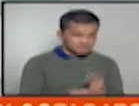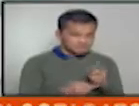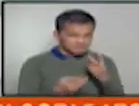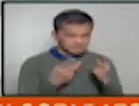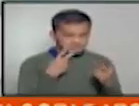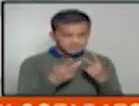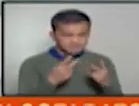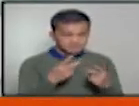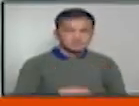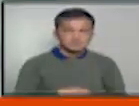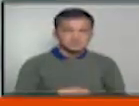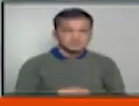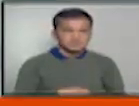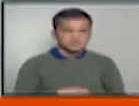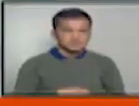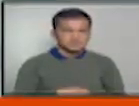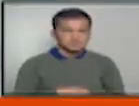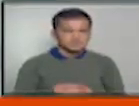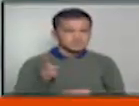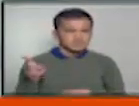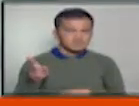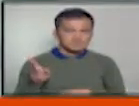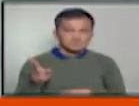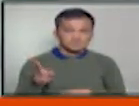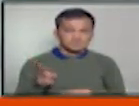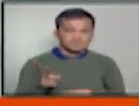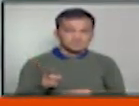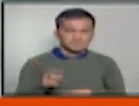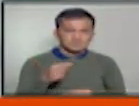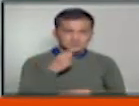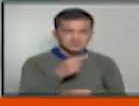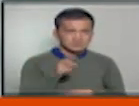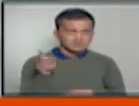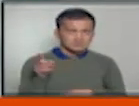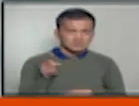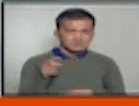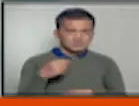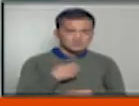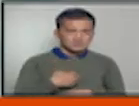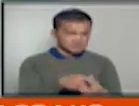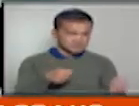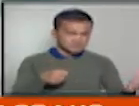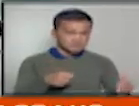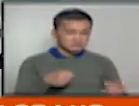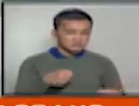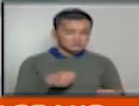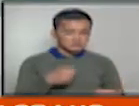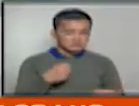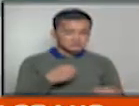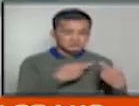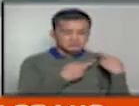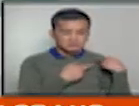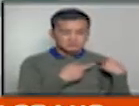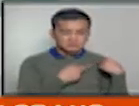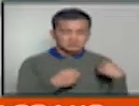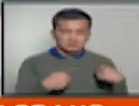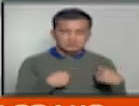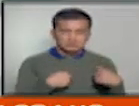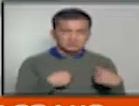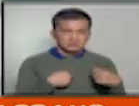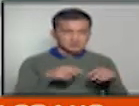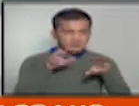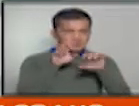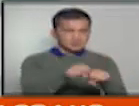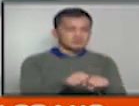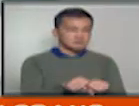sa TV. Nanaksak po yung sinasabing nagko-complain na yan. Tungkulin ko lang po na